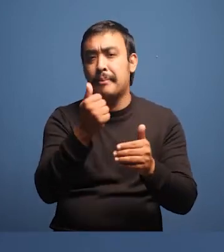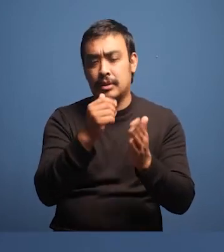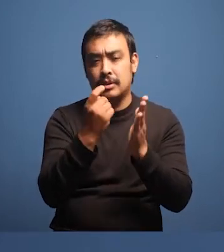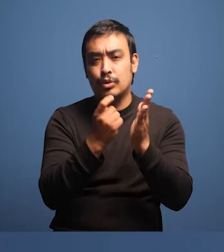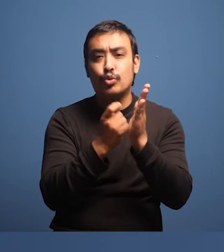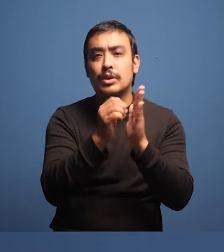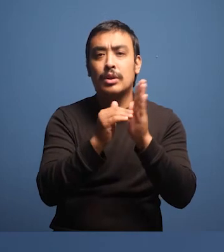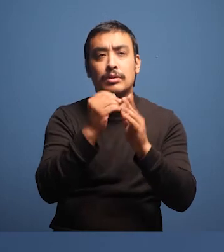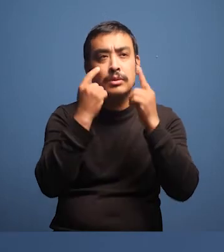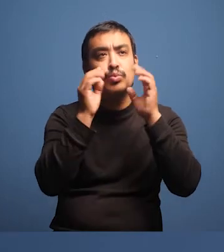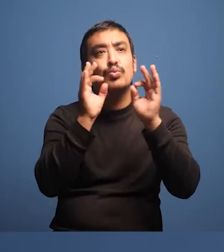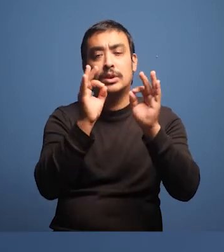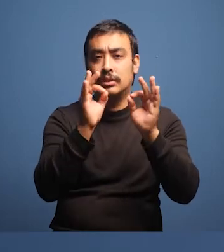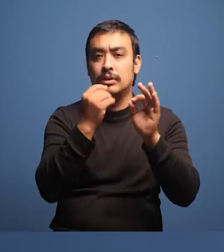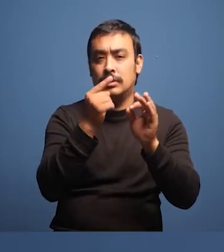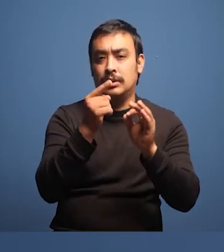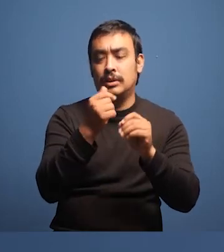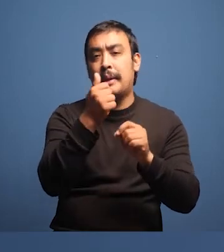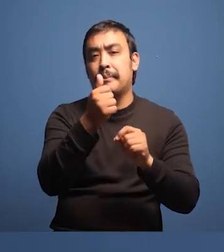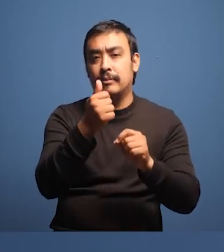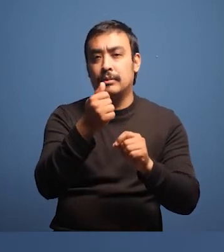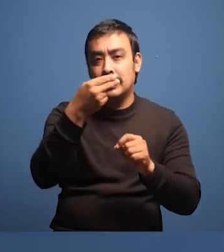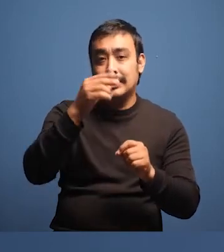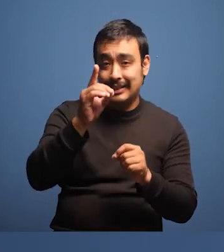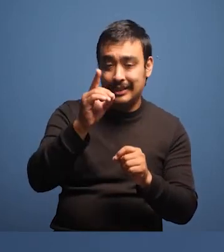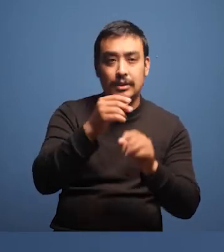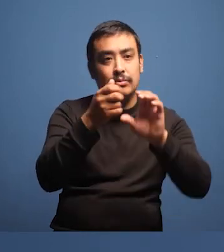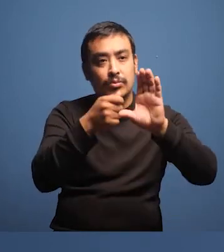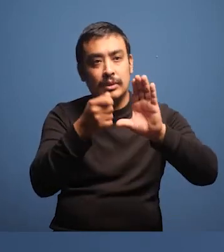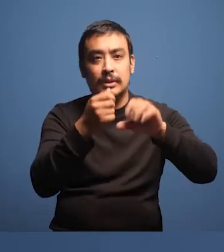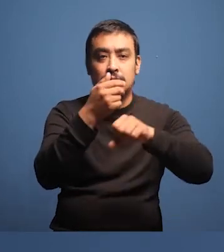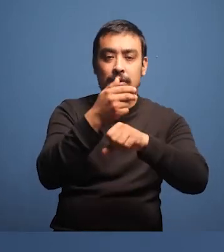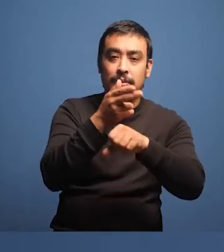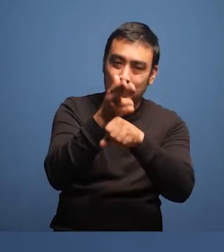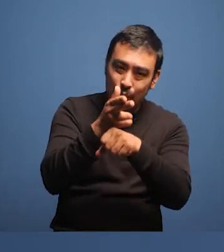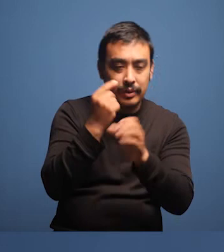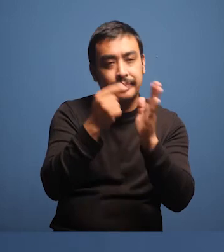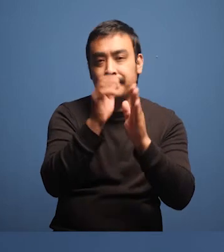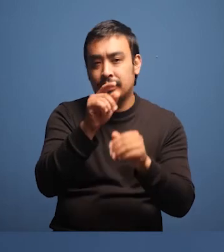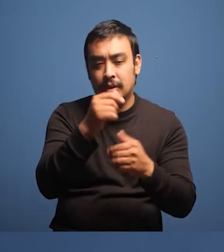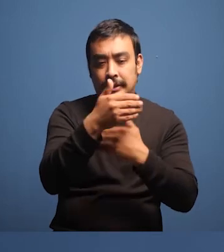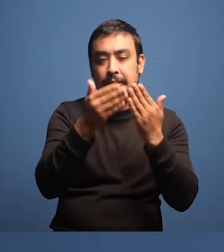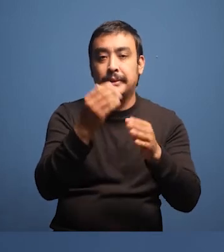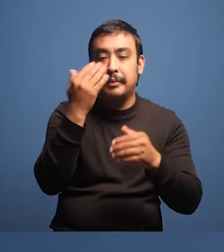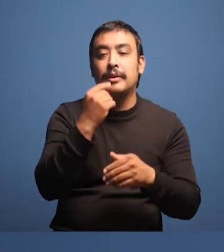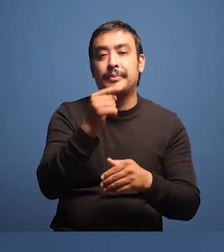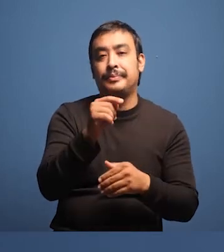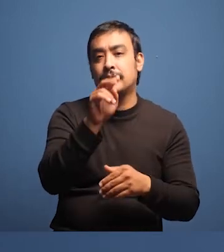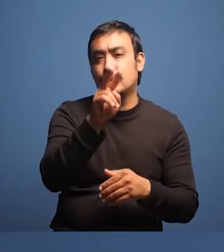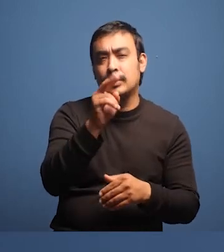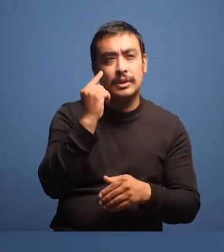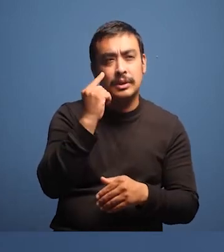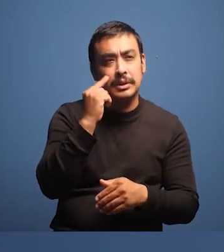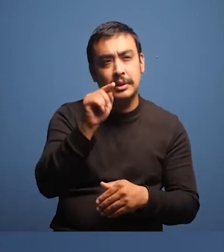उनीहरूको आँखालाई इफेक्ट नहोस् भनेर हाई क्वालिटीको पिक्चर्सहरू भिडियोजहरू देखाउन सक्यो 18 to 24 इयर्स चाहिँ। तर त्यसको पनि लिमिटेसन्स भयो भने 2 to 5 इयर्सको